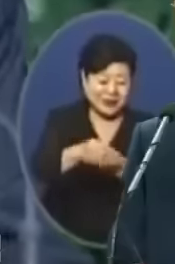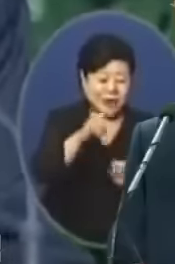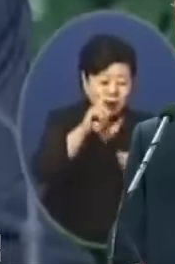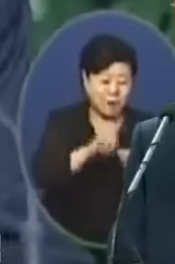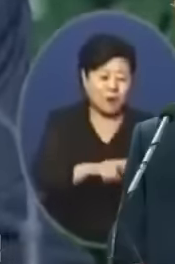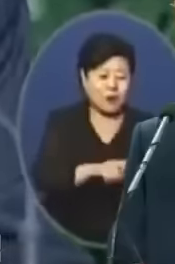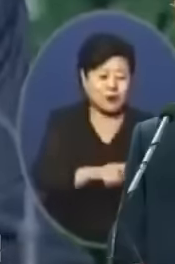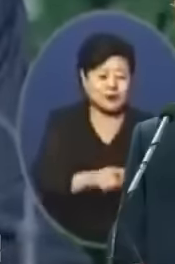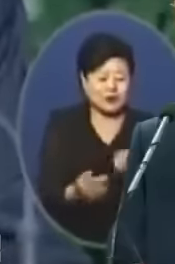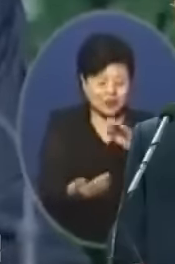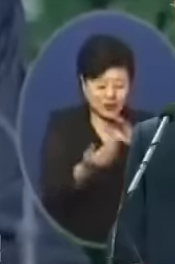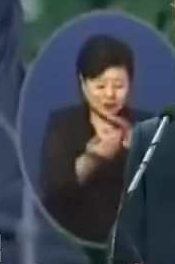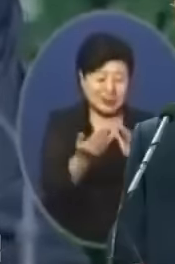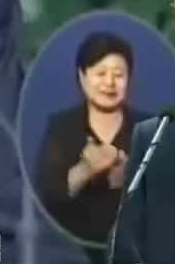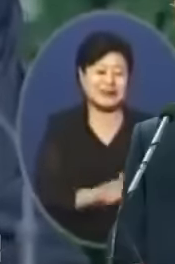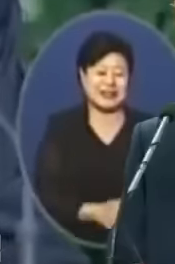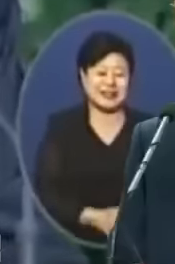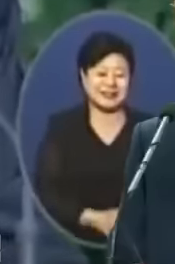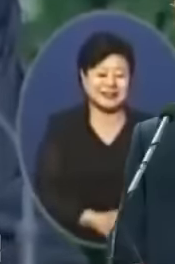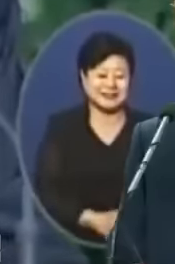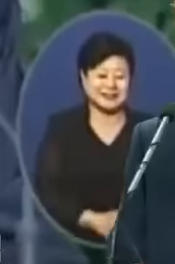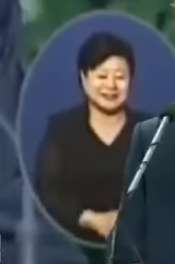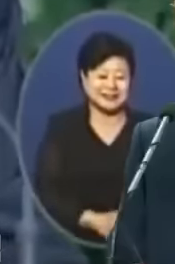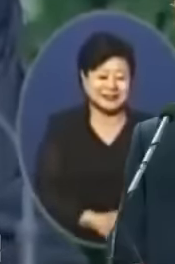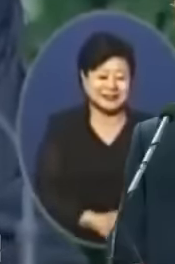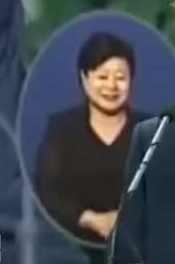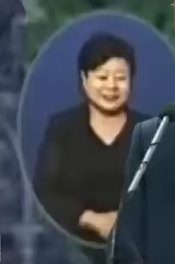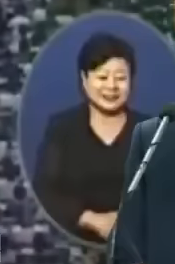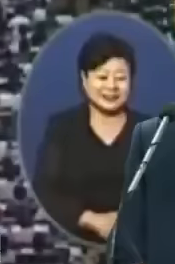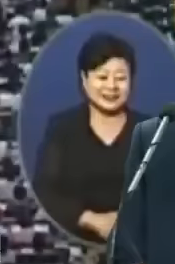목적을 달성하게 만들어주기 때문인 것입니다.